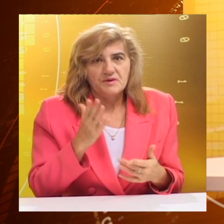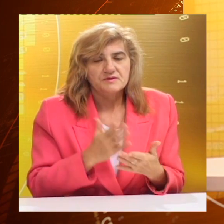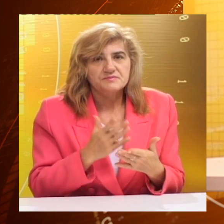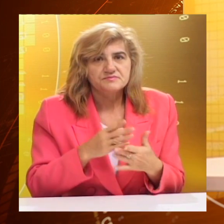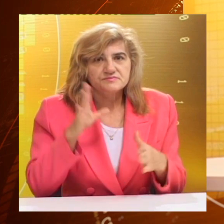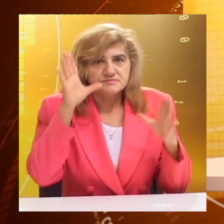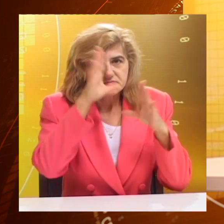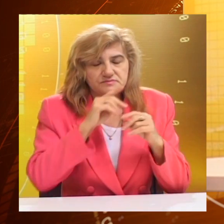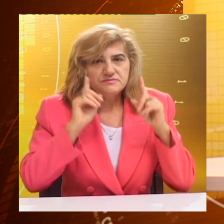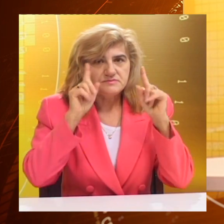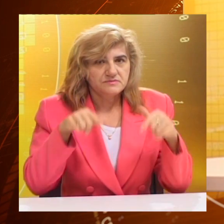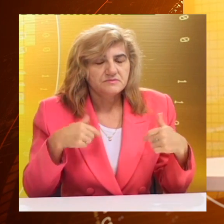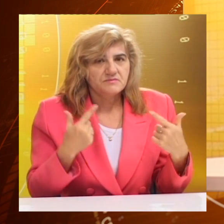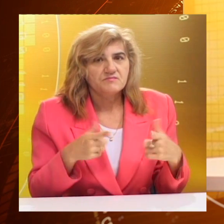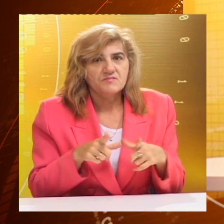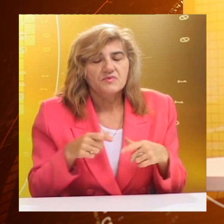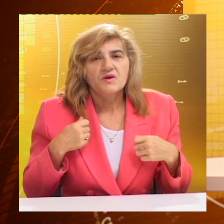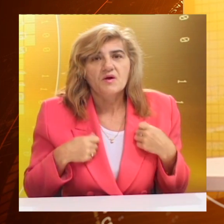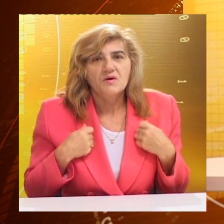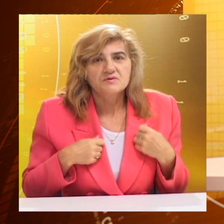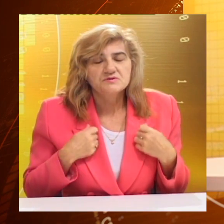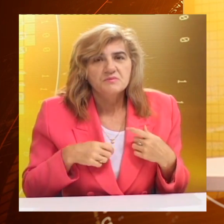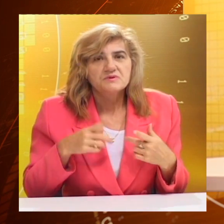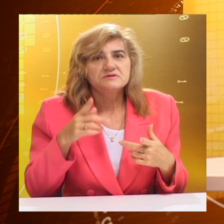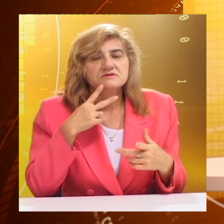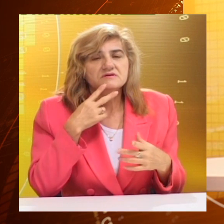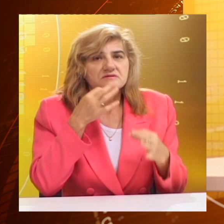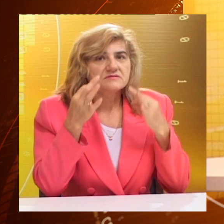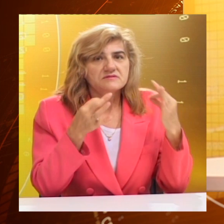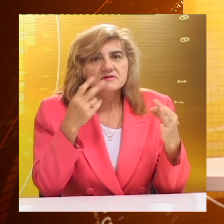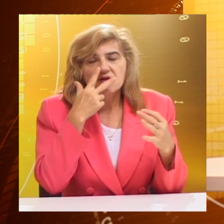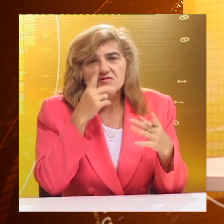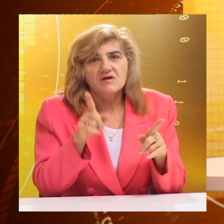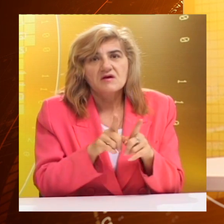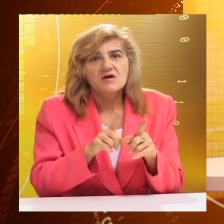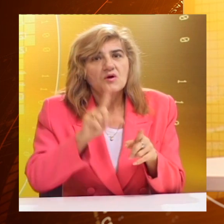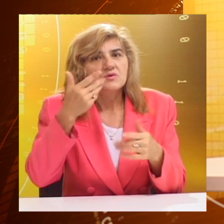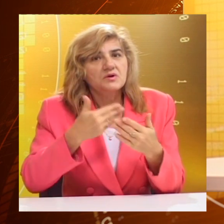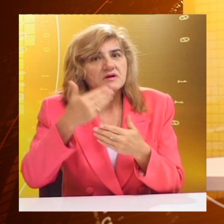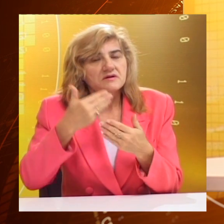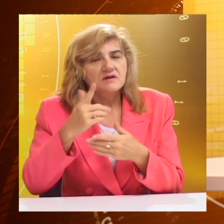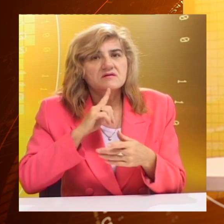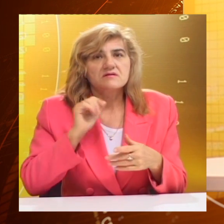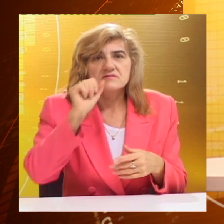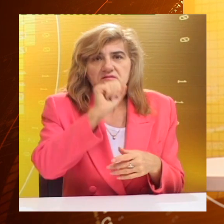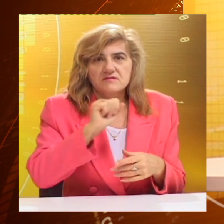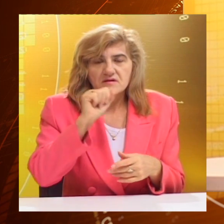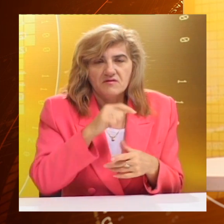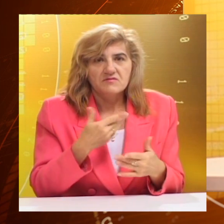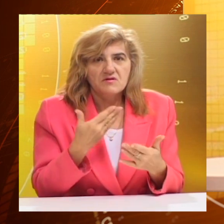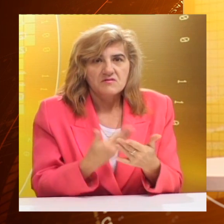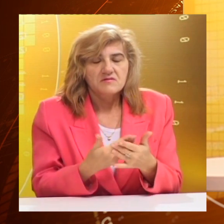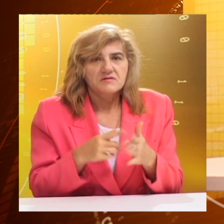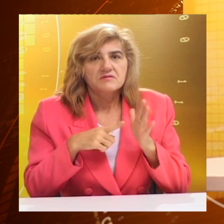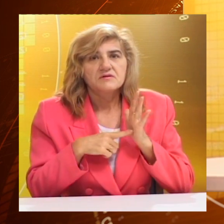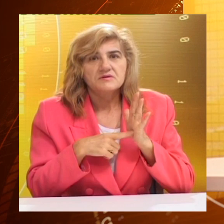U petak je održana Noć istraživača i u Subotici. Manifestacija je održana u 250 gradova širom Evrope. Ovakvi događaji imaju za cilj da